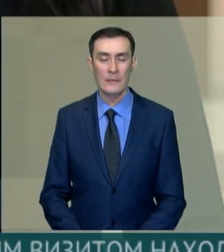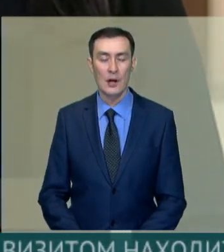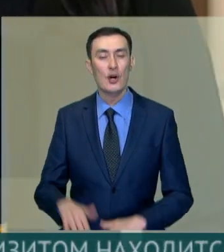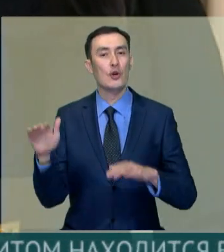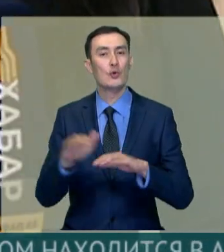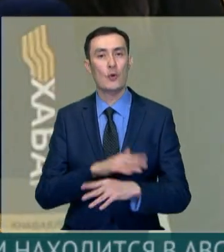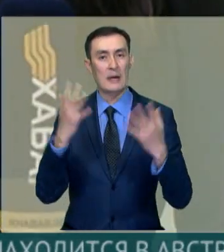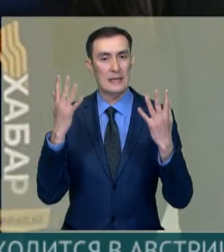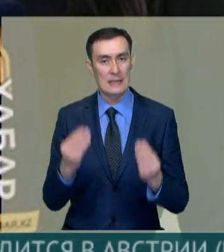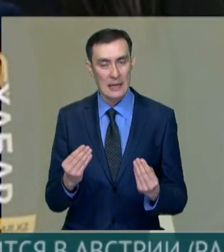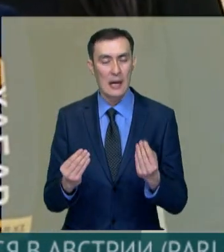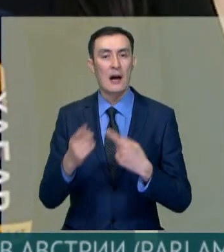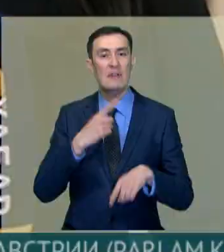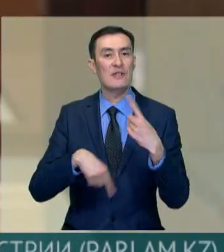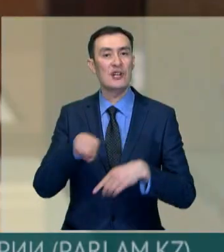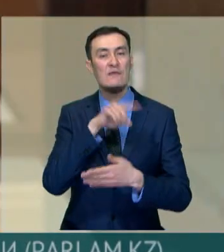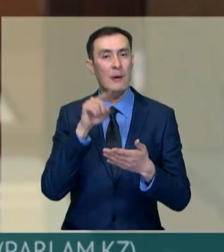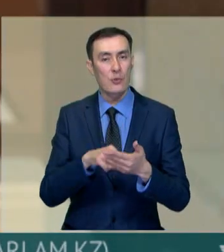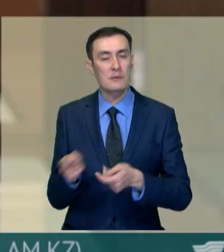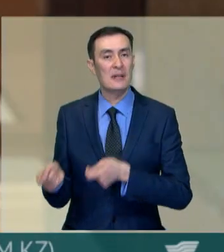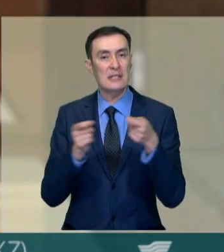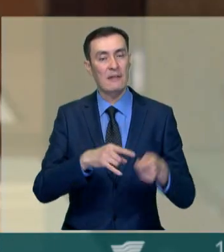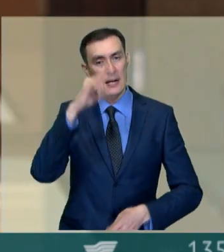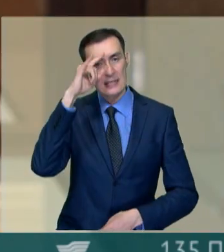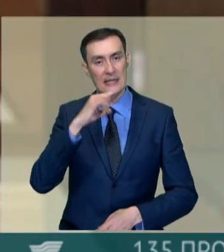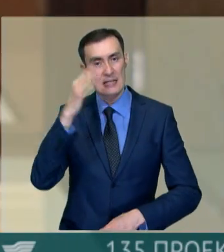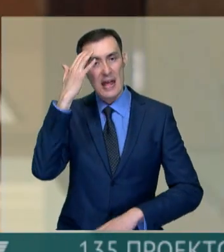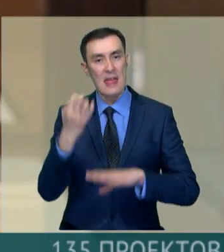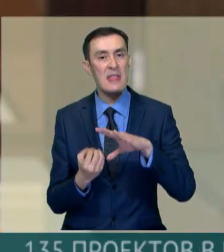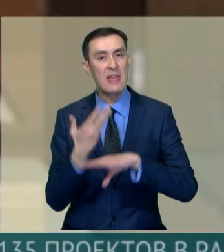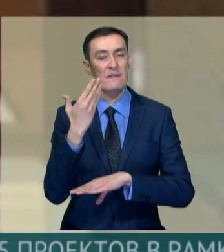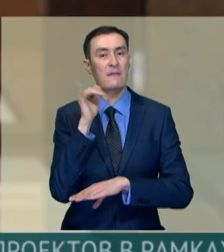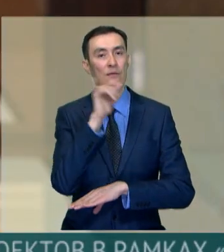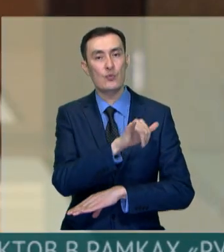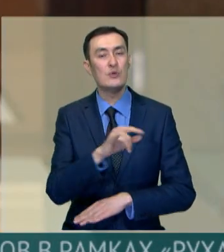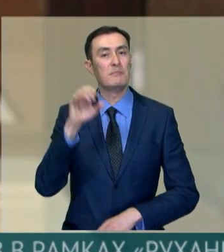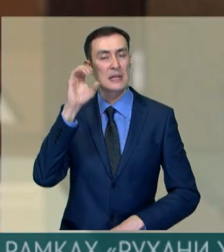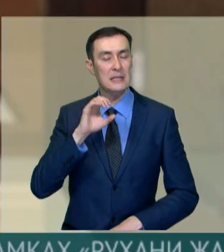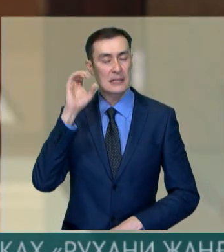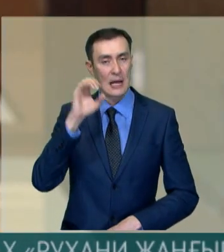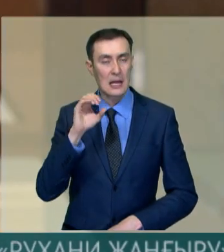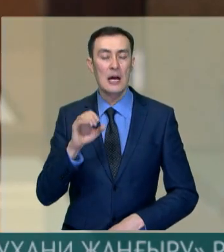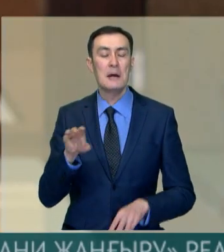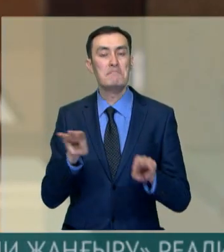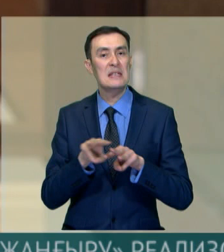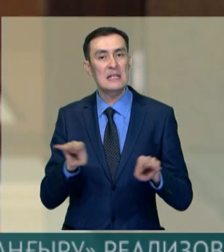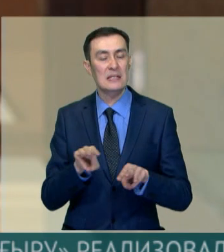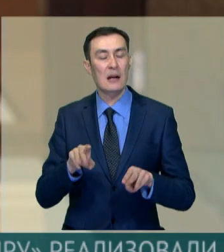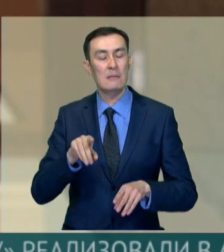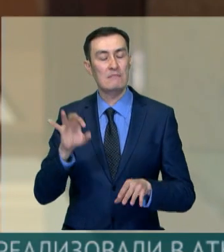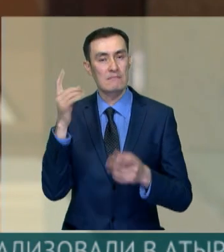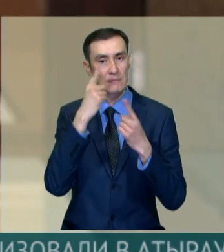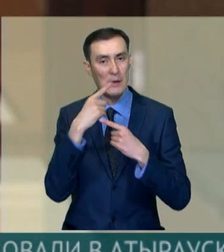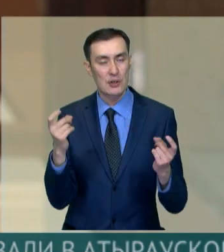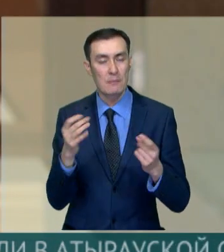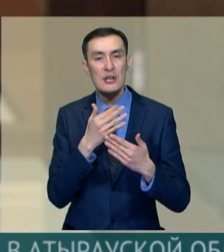Добрый день, Жанна. Возвращаясь к вопросу поставок казахстанской нефти в Узбекистан, хочу отметить, что министр подчеркнул,